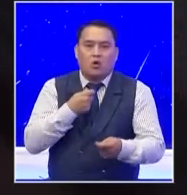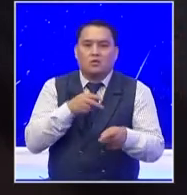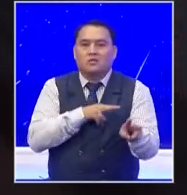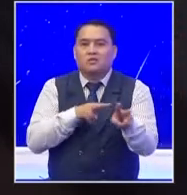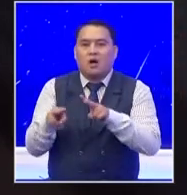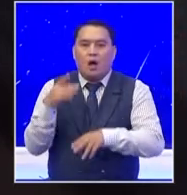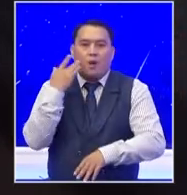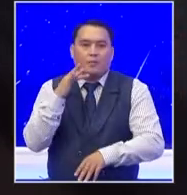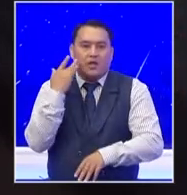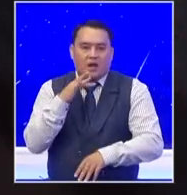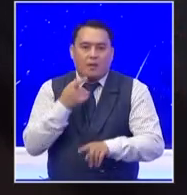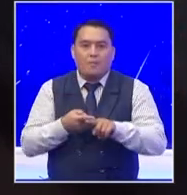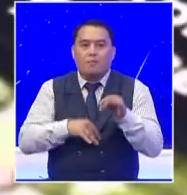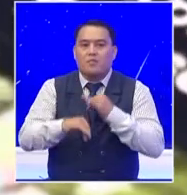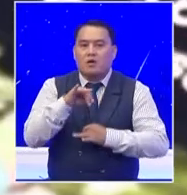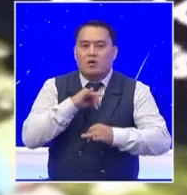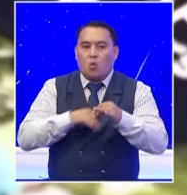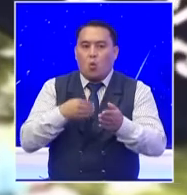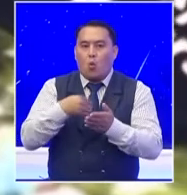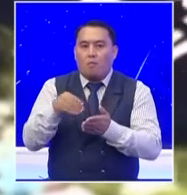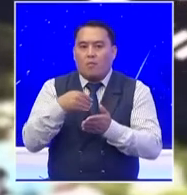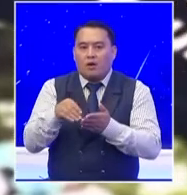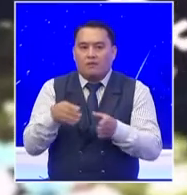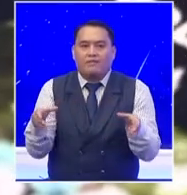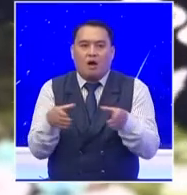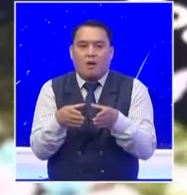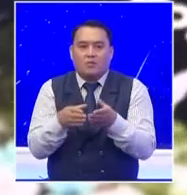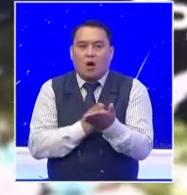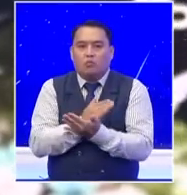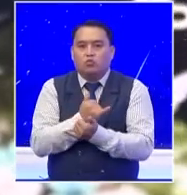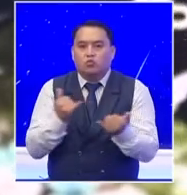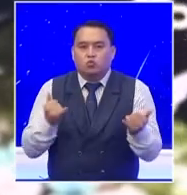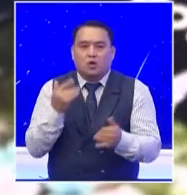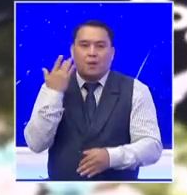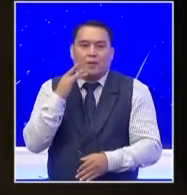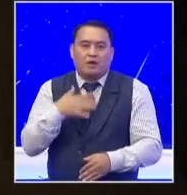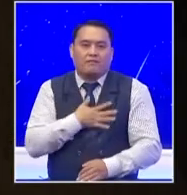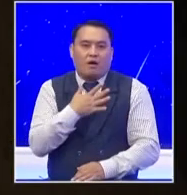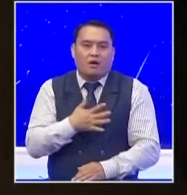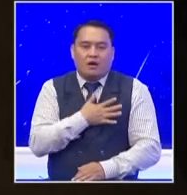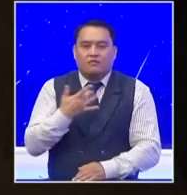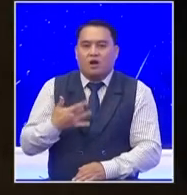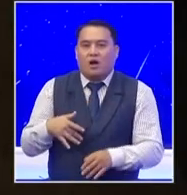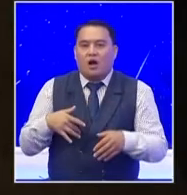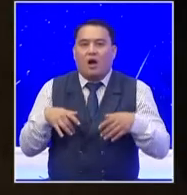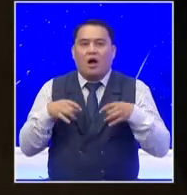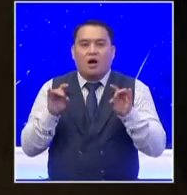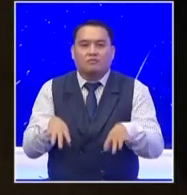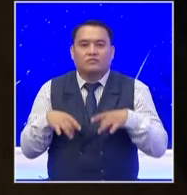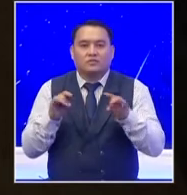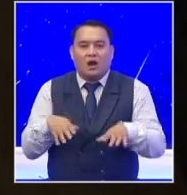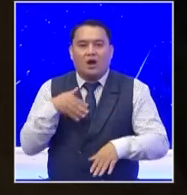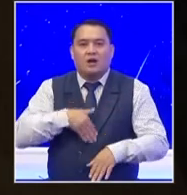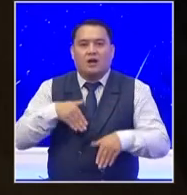следить за американцами. Переговоры о приобретении доли компании, обслуживающей пользователей в США, Канаде, Австралии и Новой Зеландии,